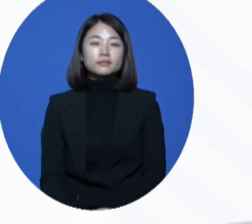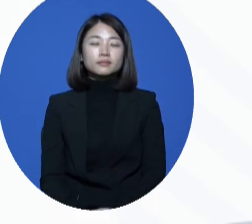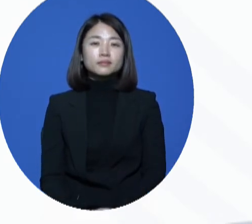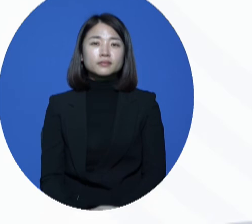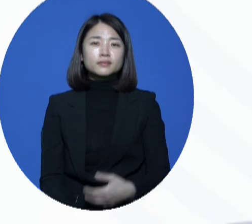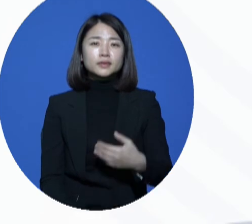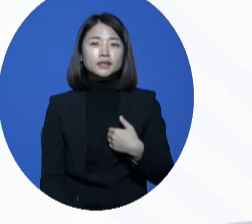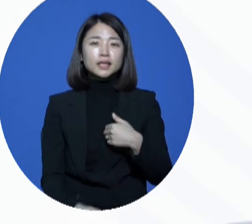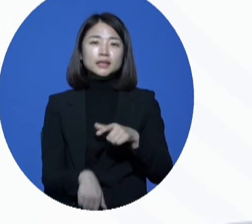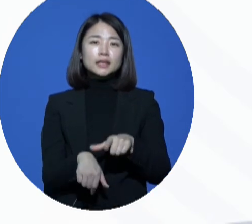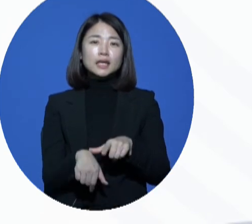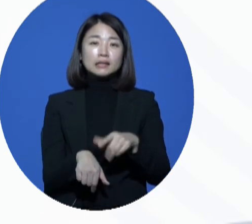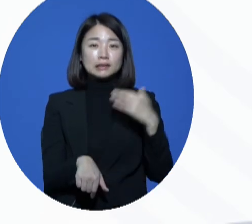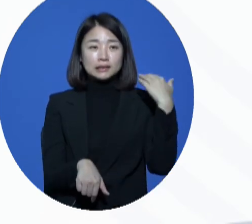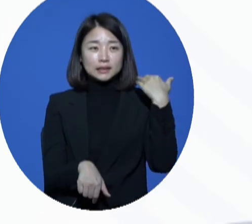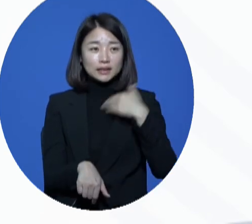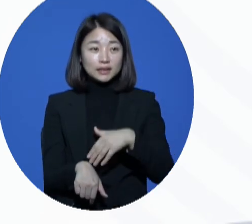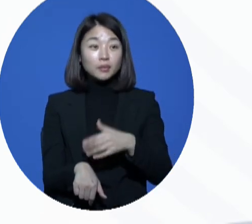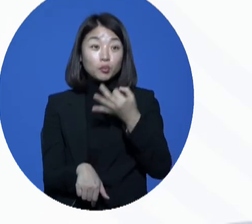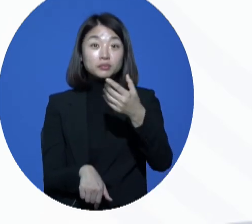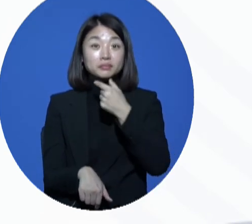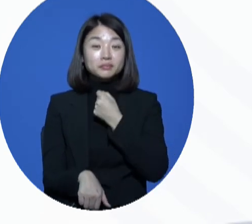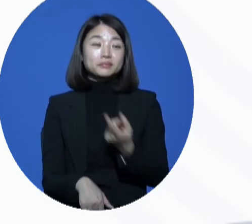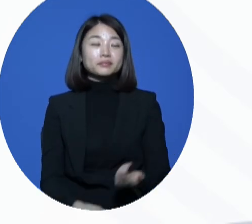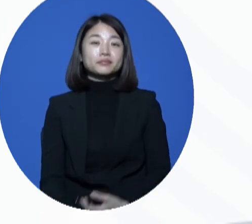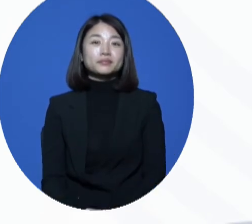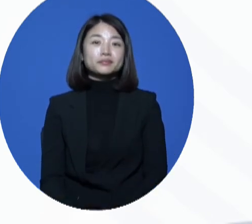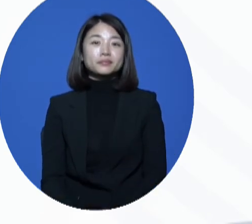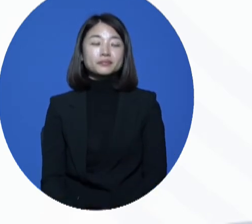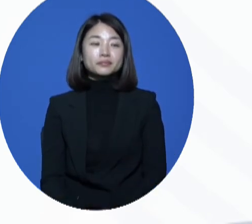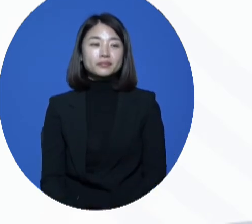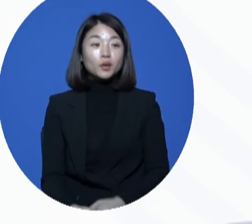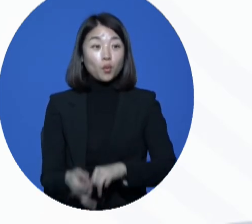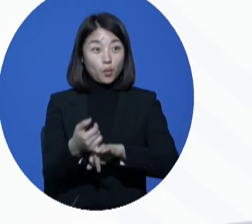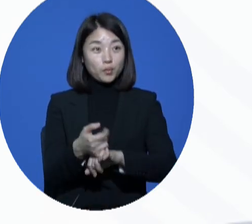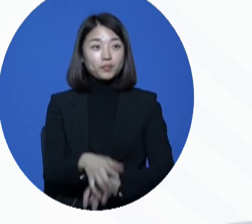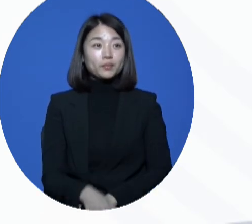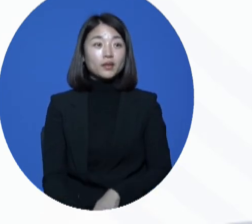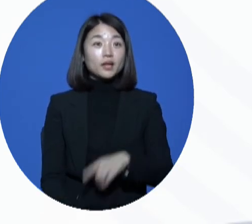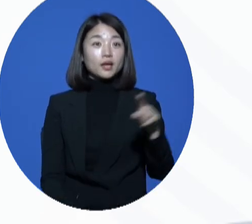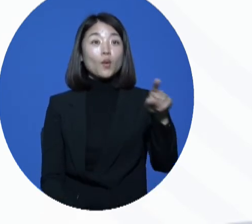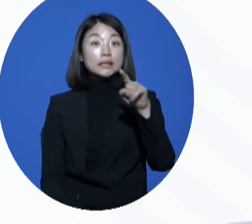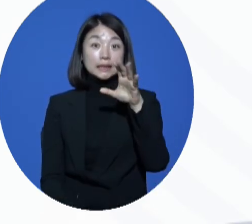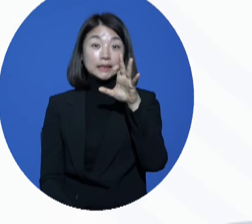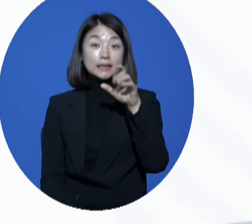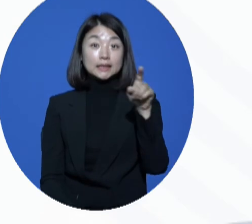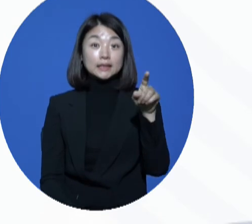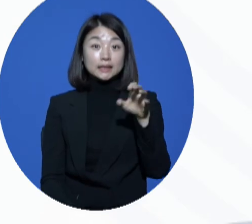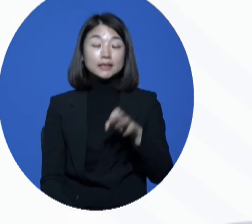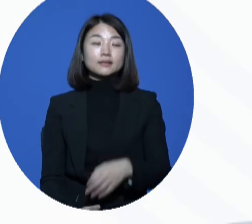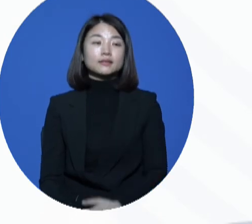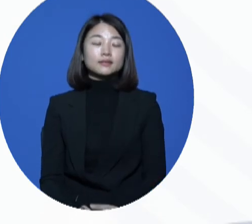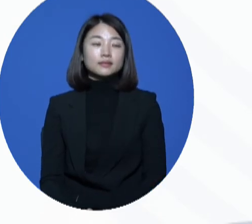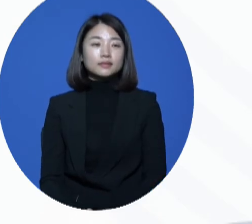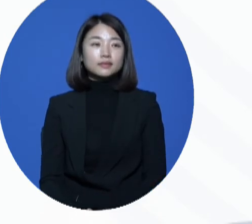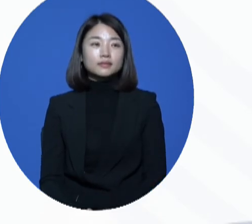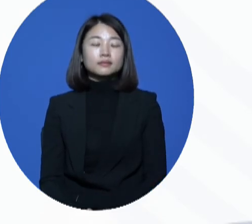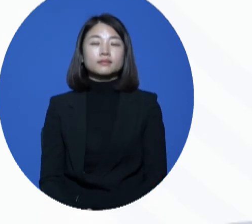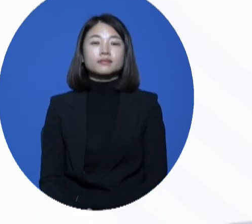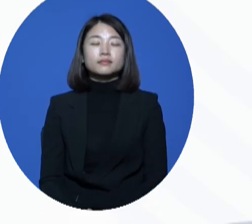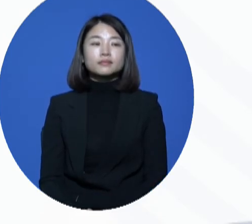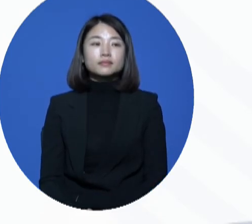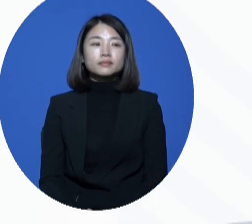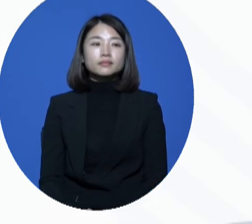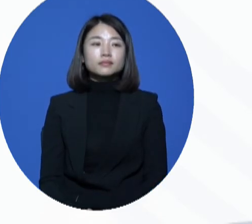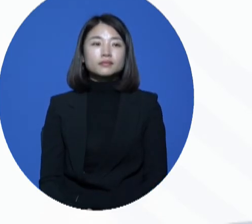제가 시간이 없어도 이 영상을 앞부분만 꼭 보여드리고 싶은데요. 여기는 화장실인데 여기는